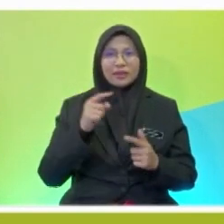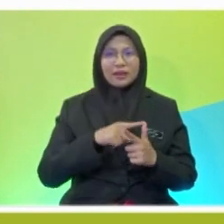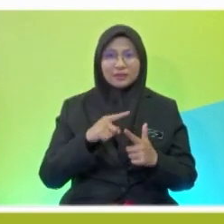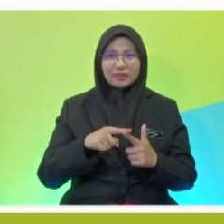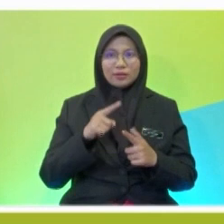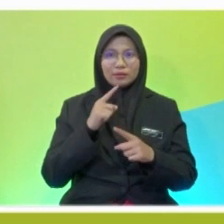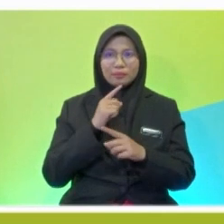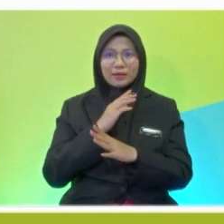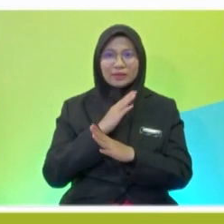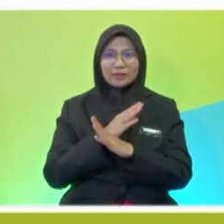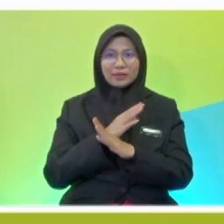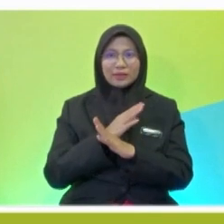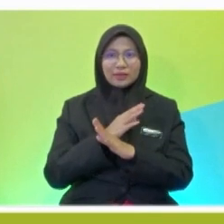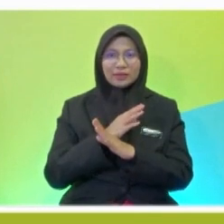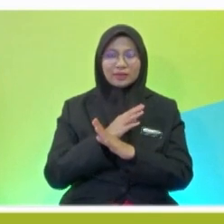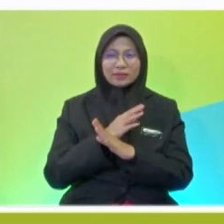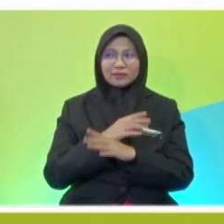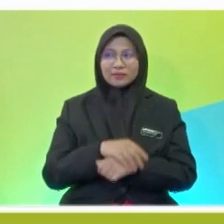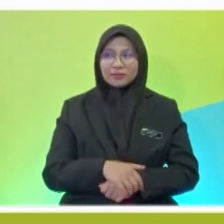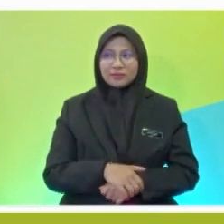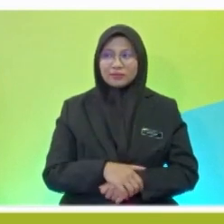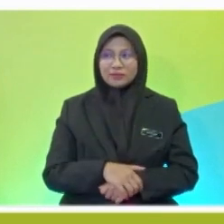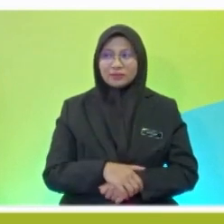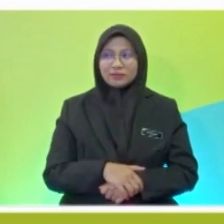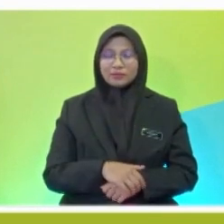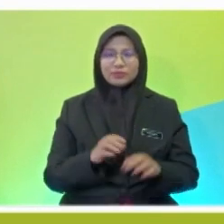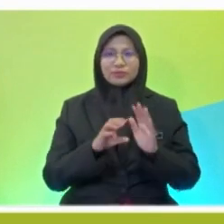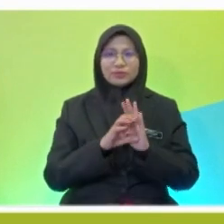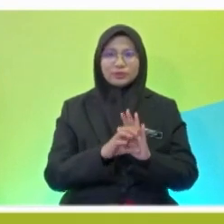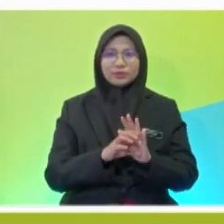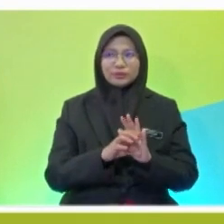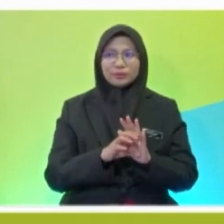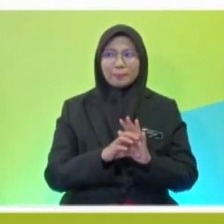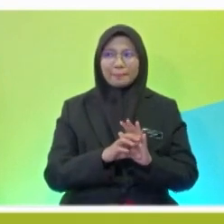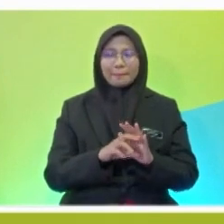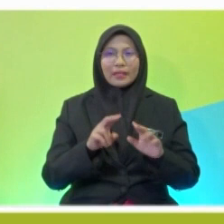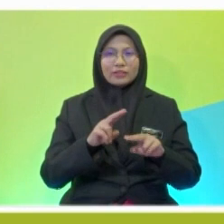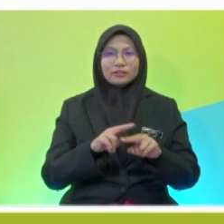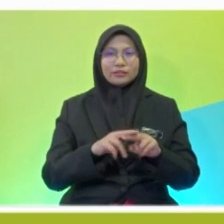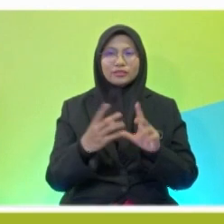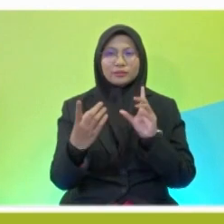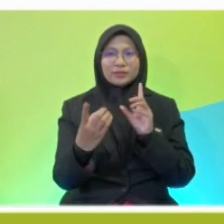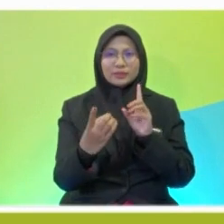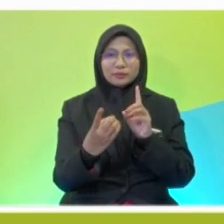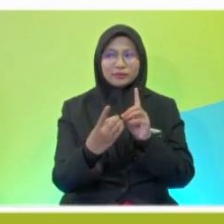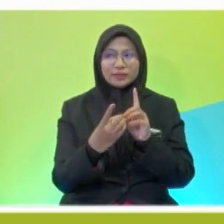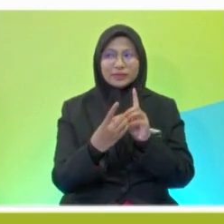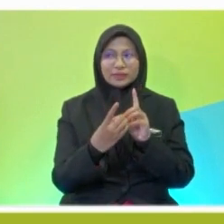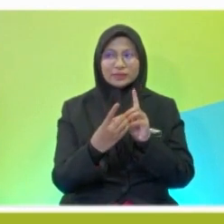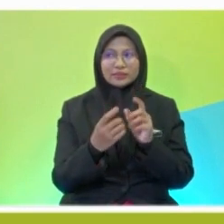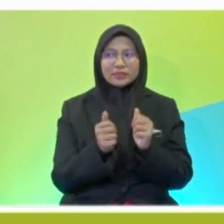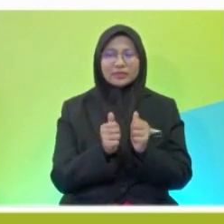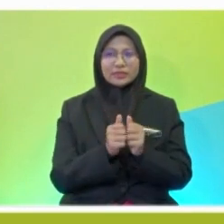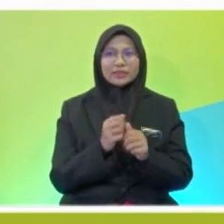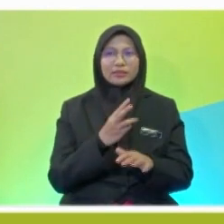jadi untuk contoh soal dan pertama duduk bersemuku dengan warga emas adekah pernyataan tersebut etika perilaku komunikasi